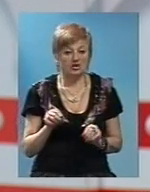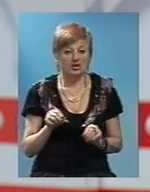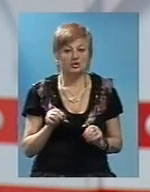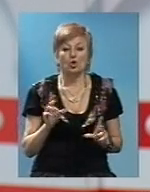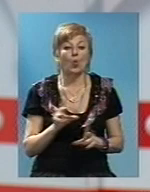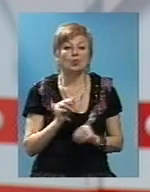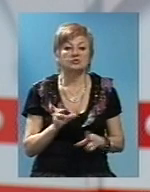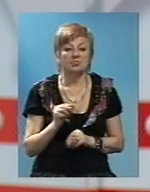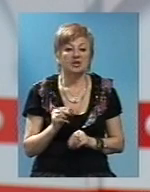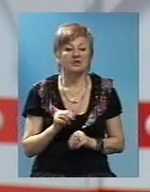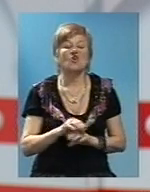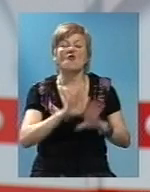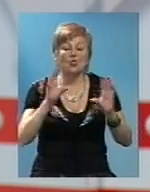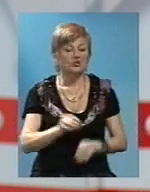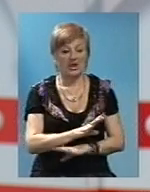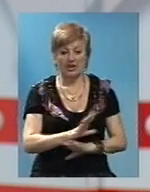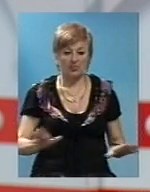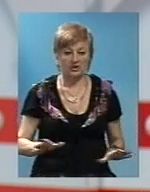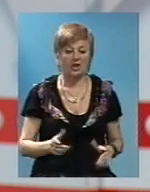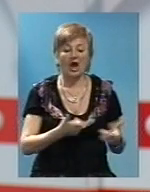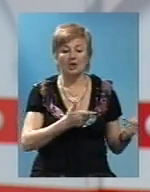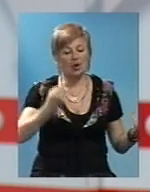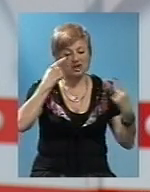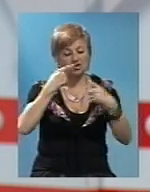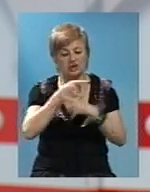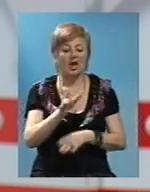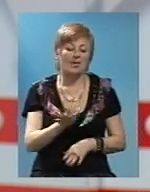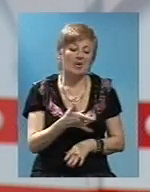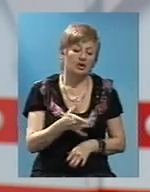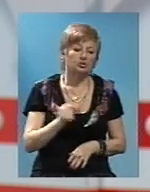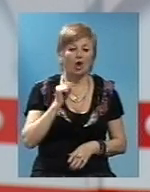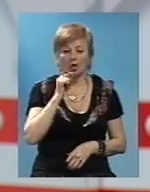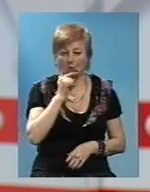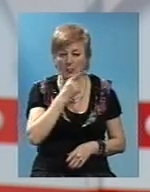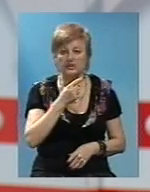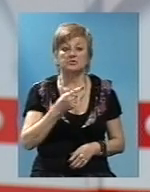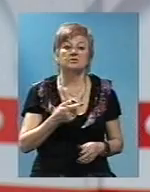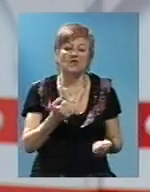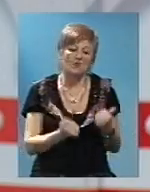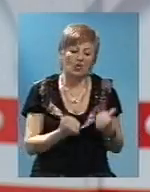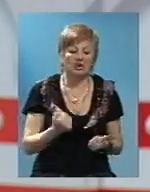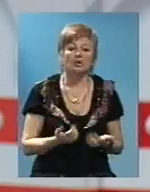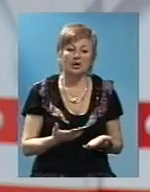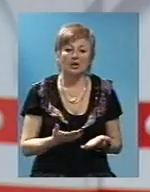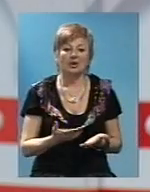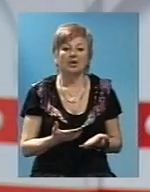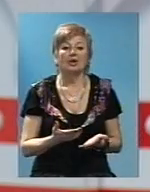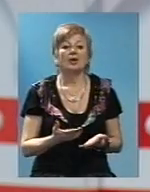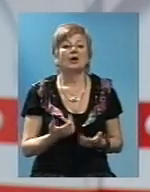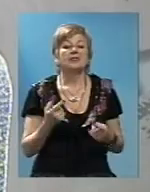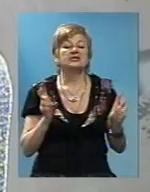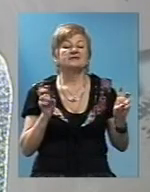успішності особистості відсутнє було взагалі. Готували там інженерів, бухгалтерів, там економістів, там я не знаю, там водіїв і так далі. Готували